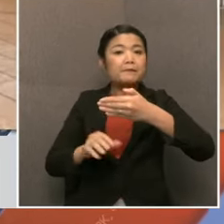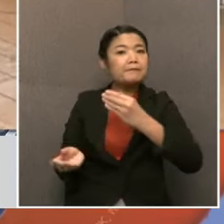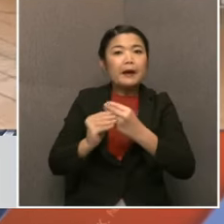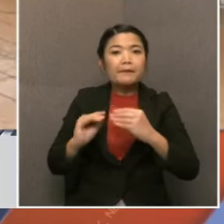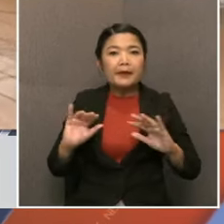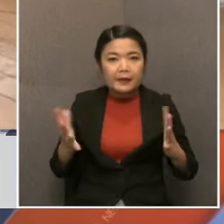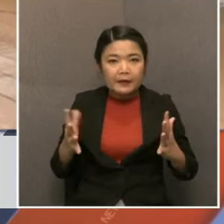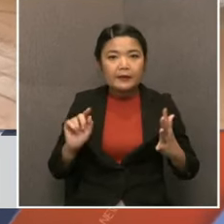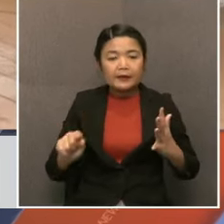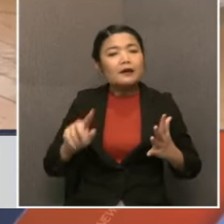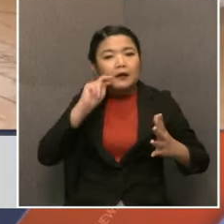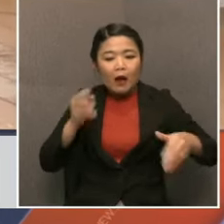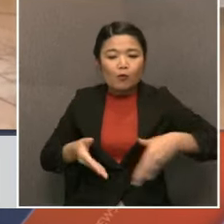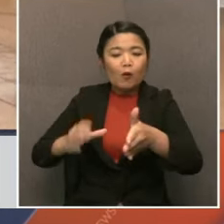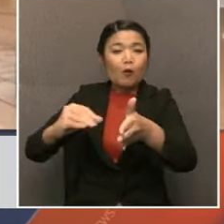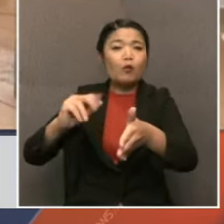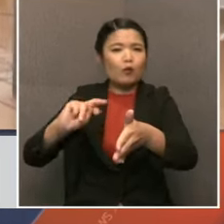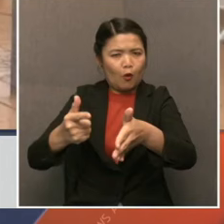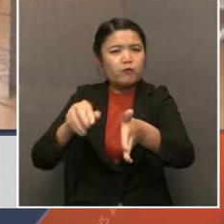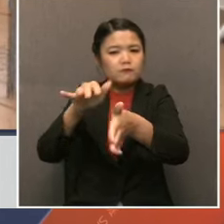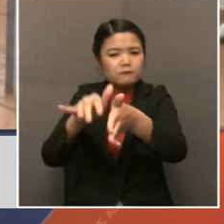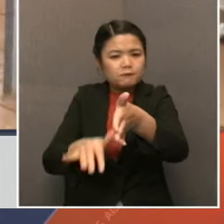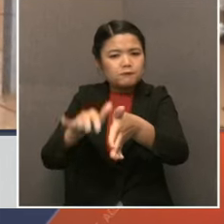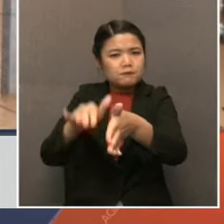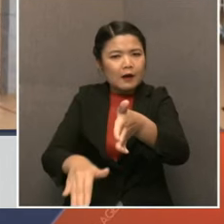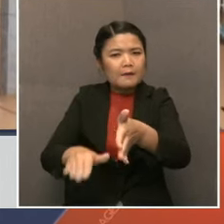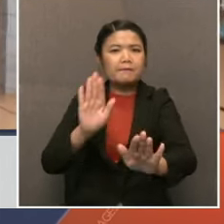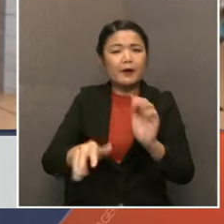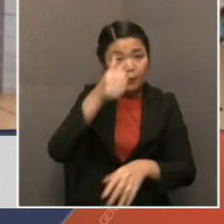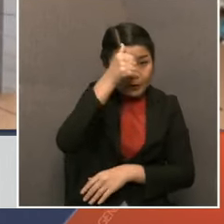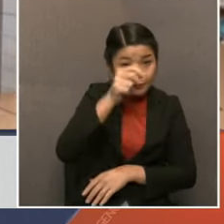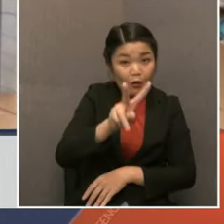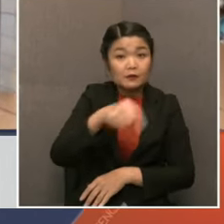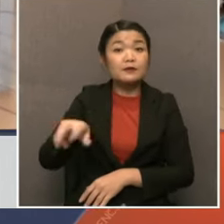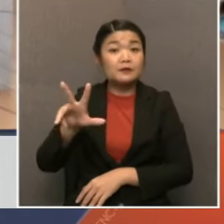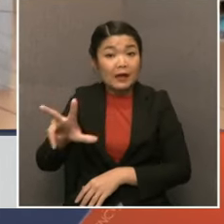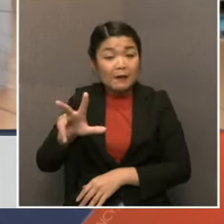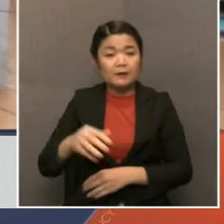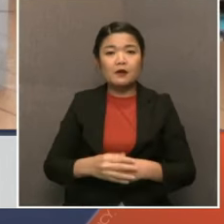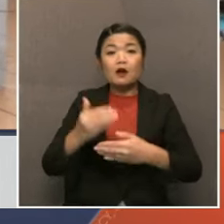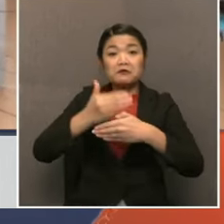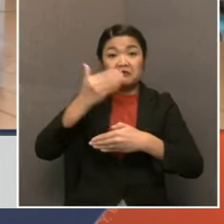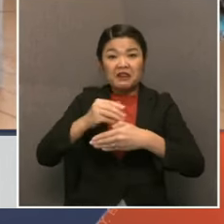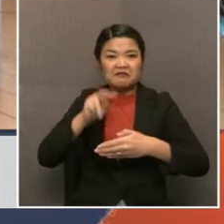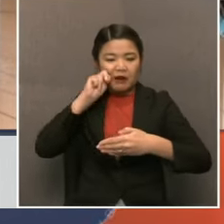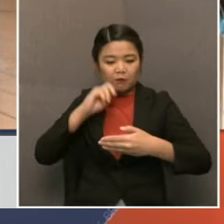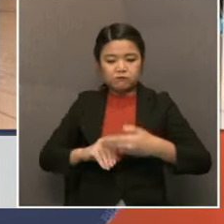นส่นของสนตารเม้้ของเรานาจะรลงได้ในช่วงสสองวนนี้แต่ว่าพมรัหนขกระบายนำต